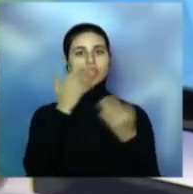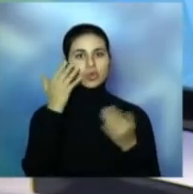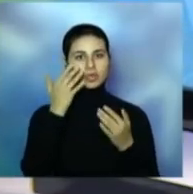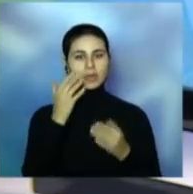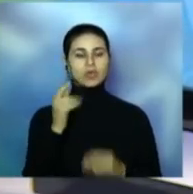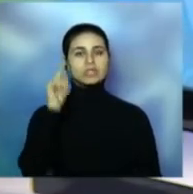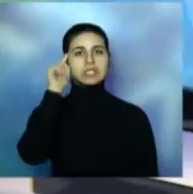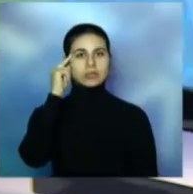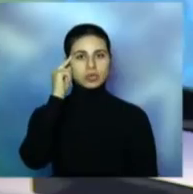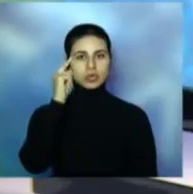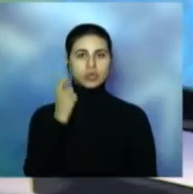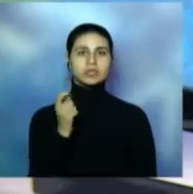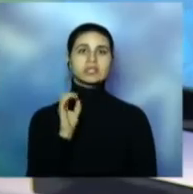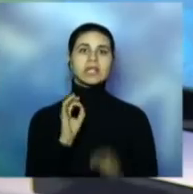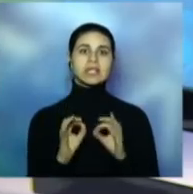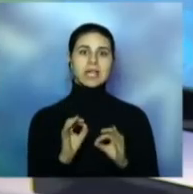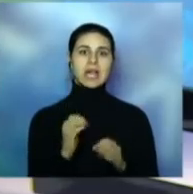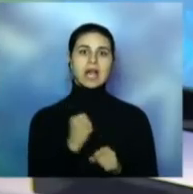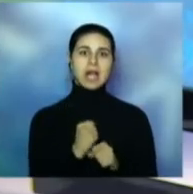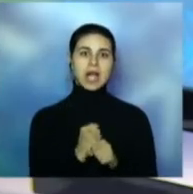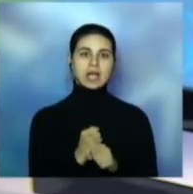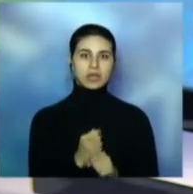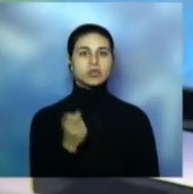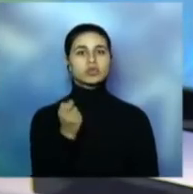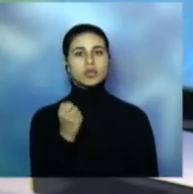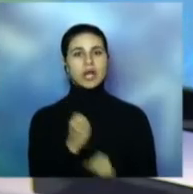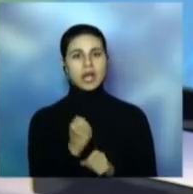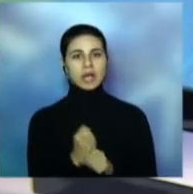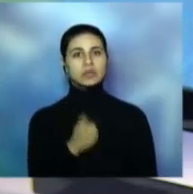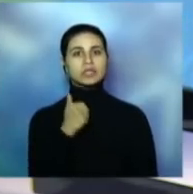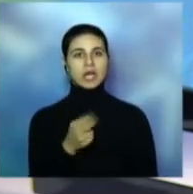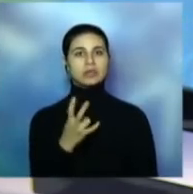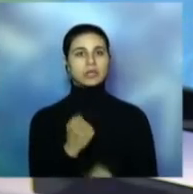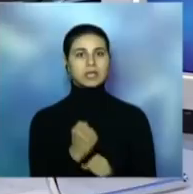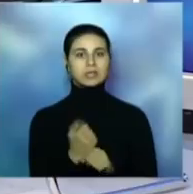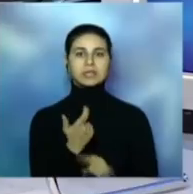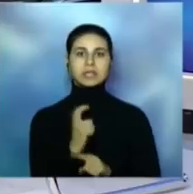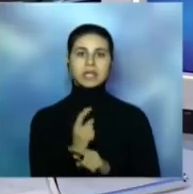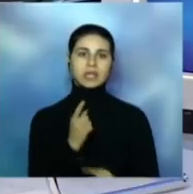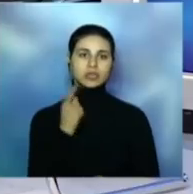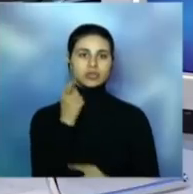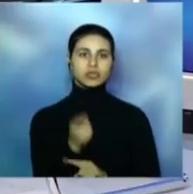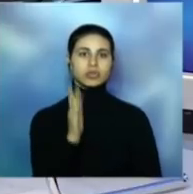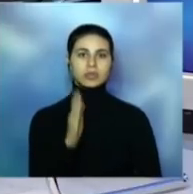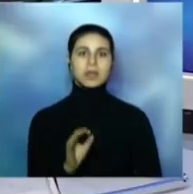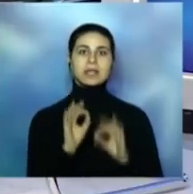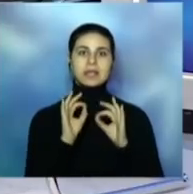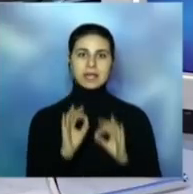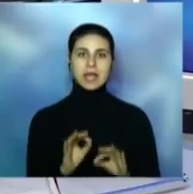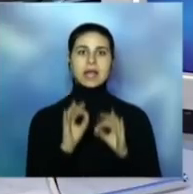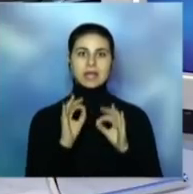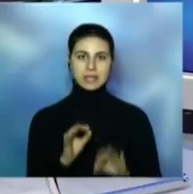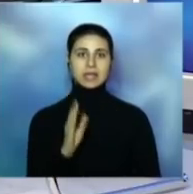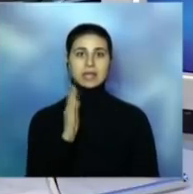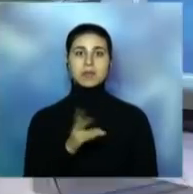ნელა გააკეთოს, ცოტა გააკეთოს, მაგრამ ხარისხიანად გააკეთოს და ძალიან შორს წავა. ნელა წავა